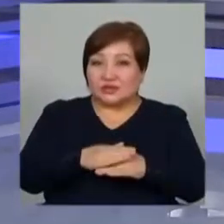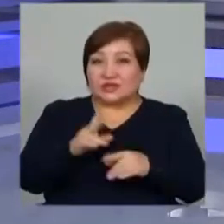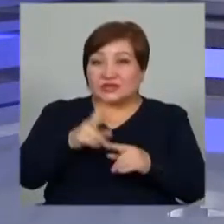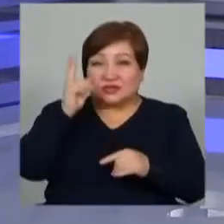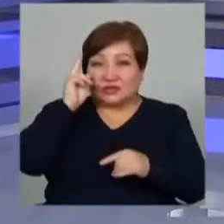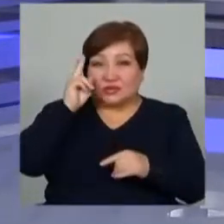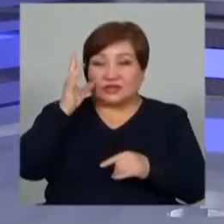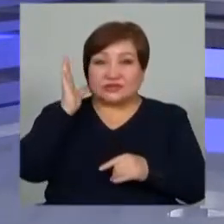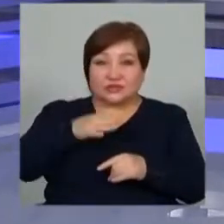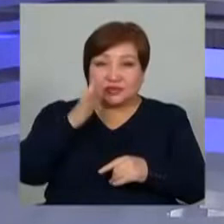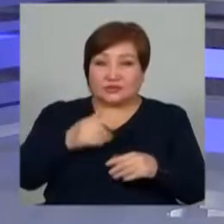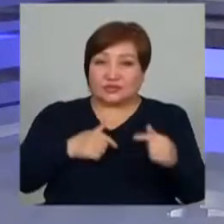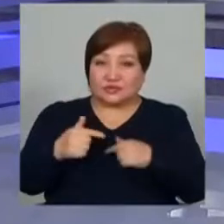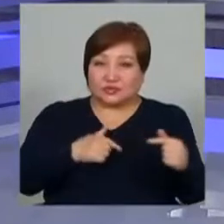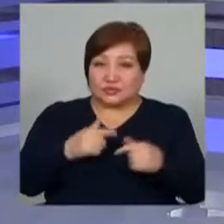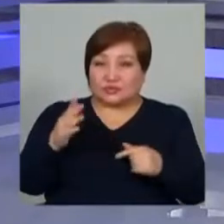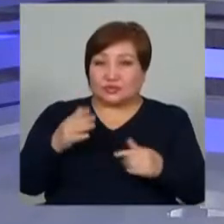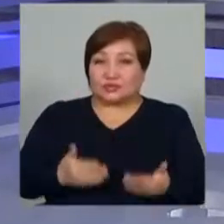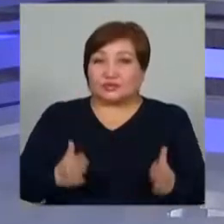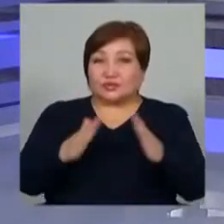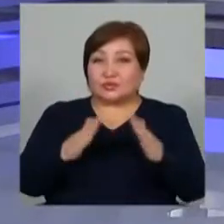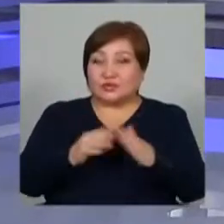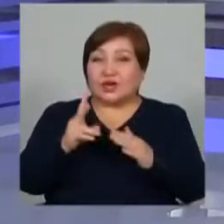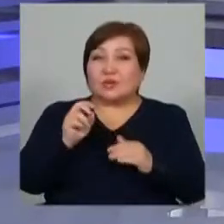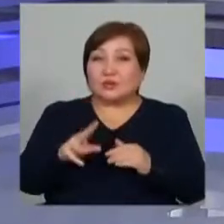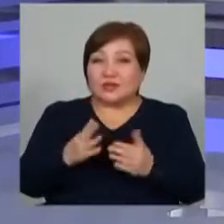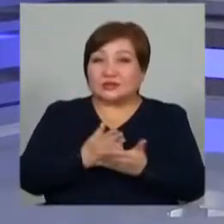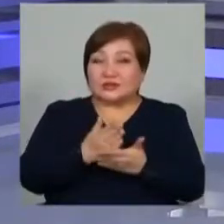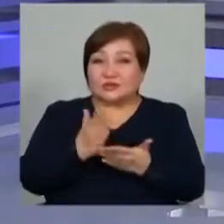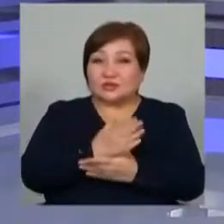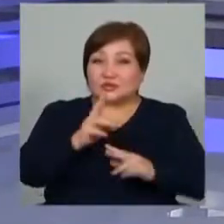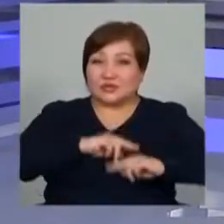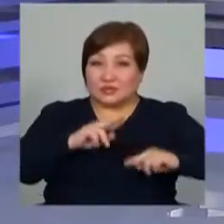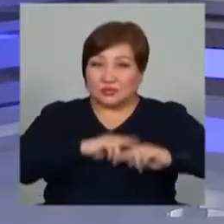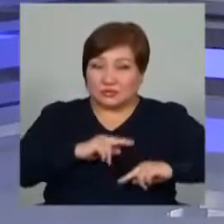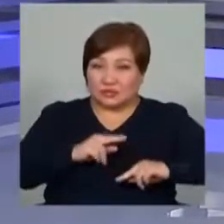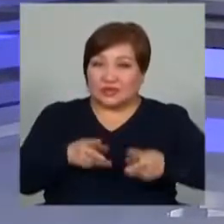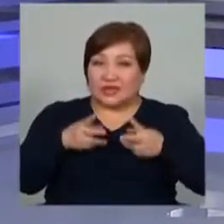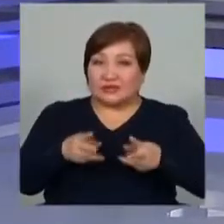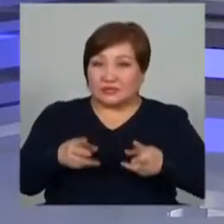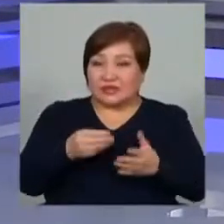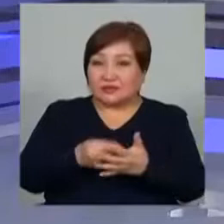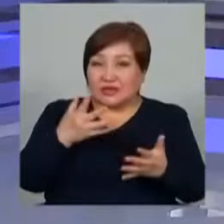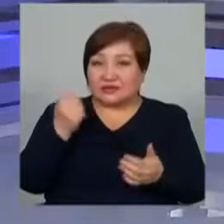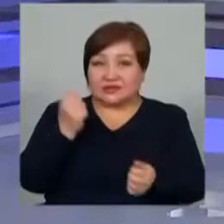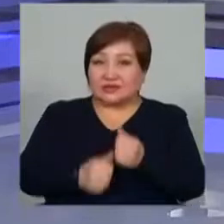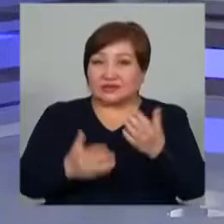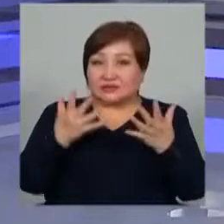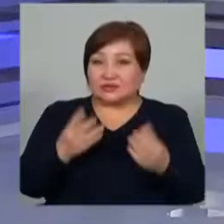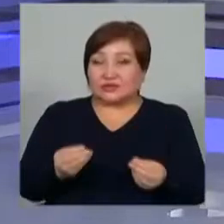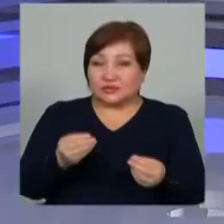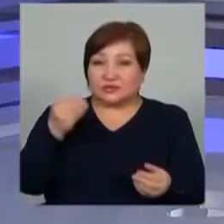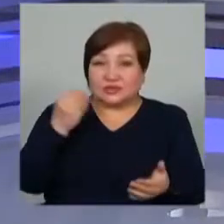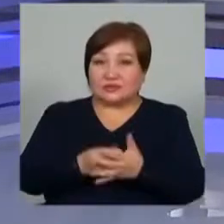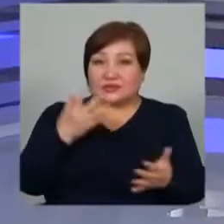дейді. Айтуларынша, тұрғын үйдің коммуналдық қызметкерлері мүлде жұмыс істемейді. Ол аздай жылудың бағасы күн санап көбейіп қалтамызға ауыр